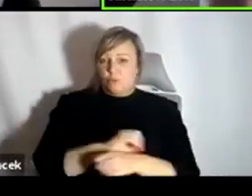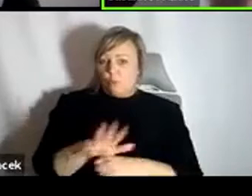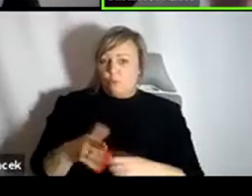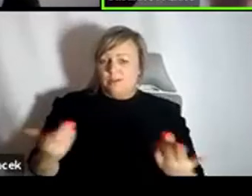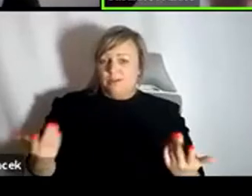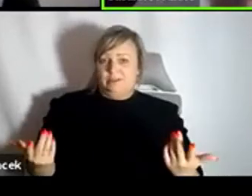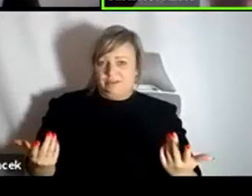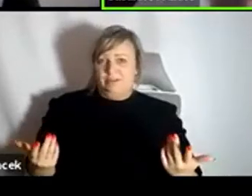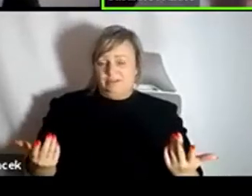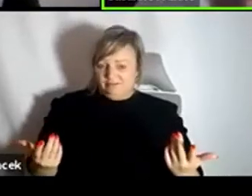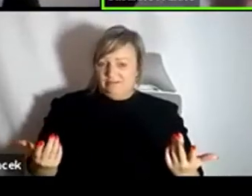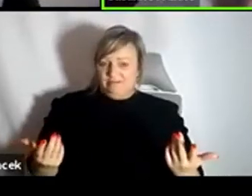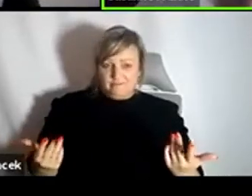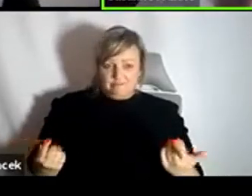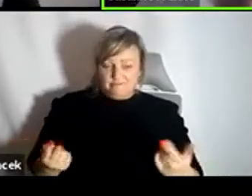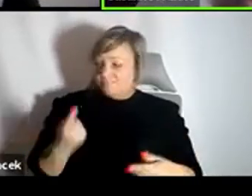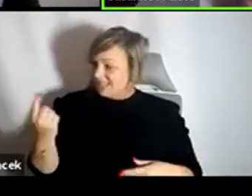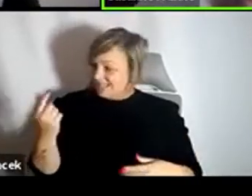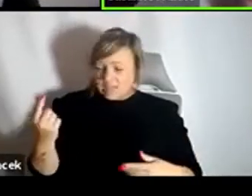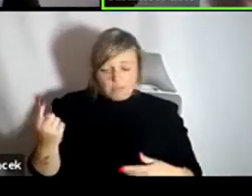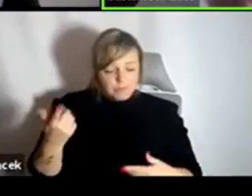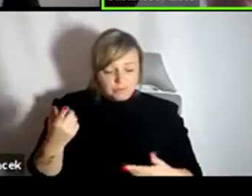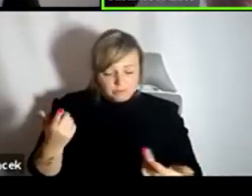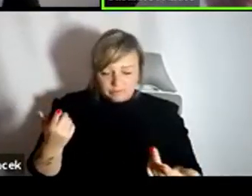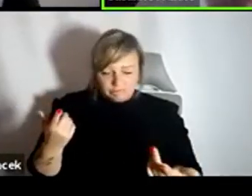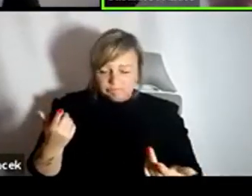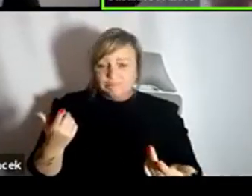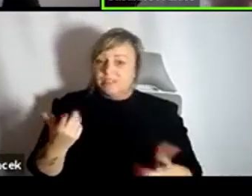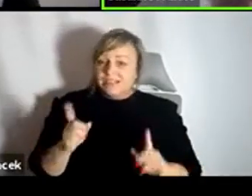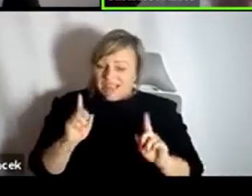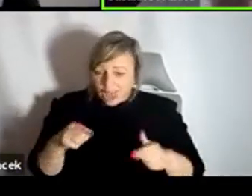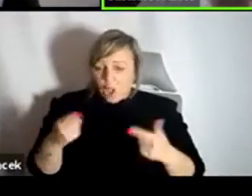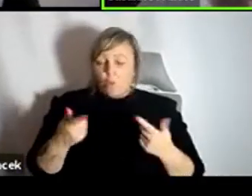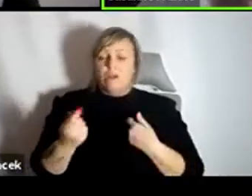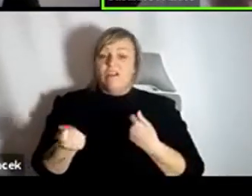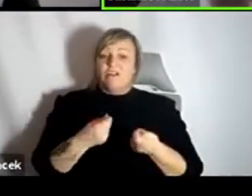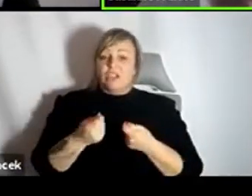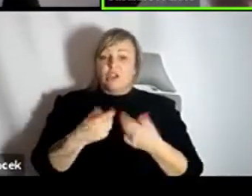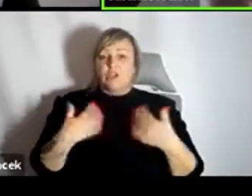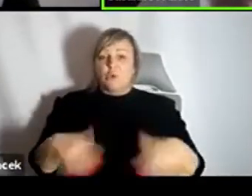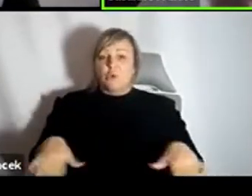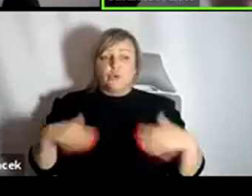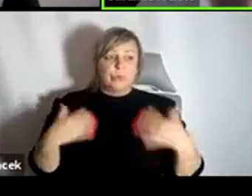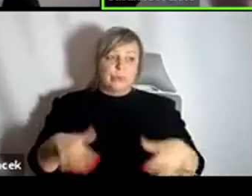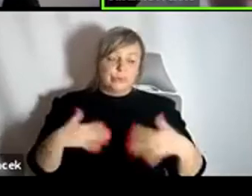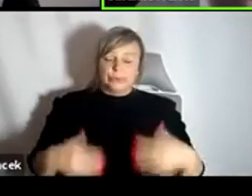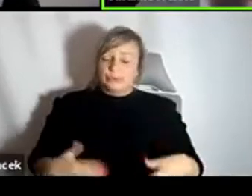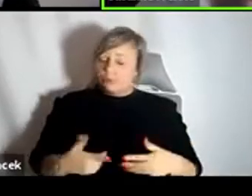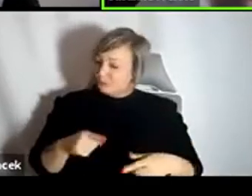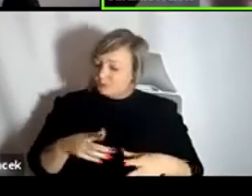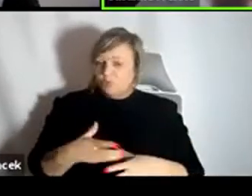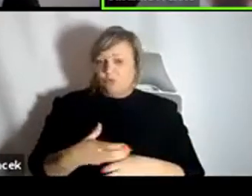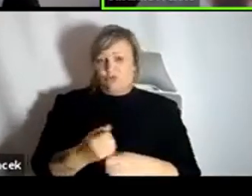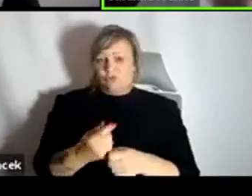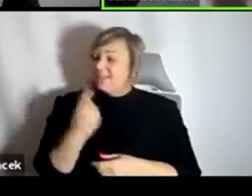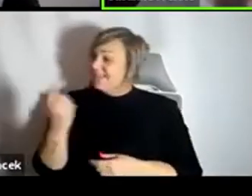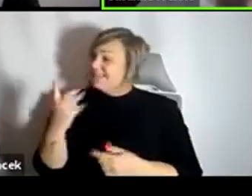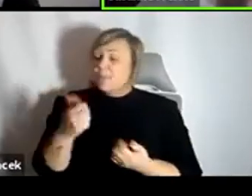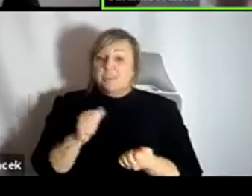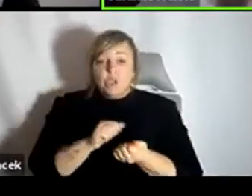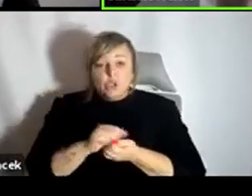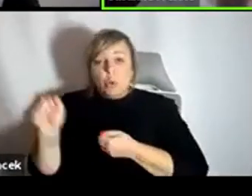die sich also praktisch auch massiven wirtschaftlichen Herausforderungen stellen müssen und die trotzdem nicht